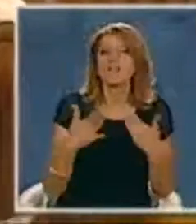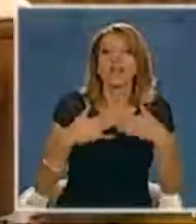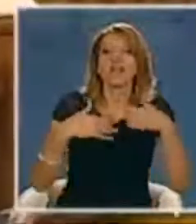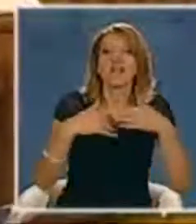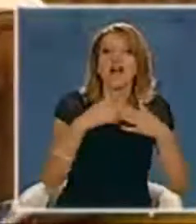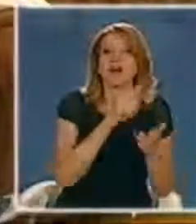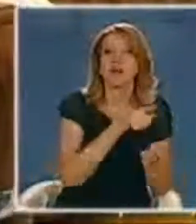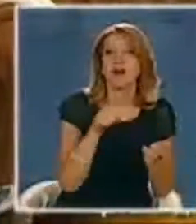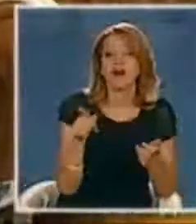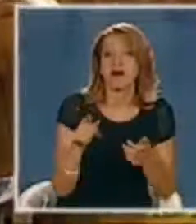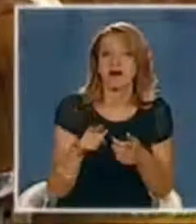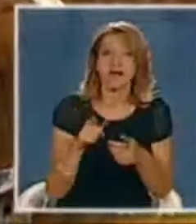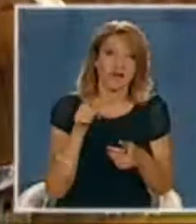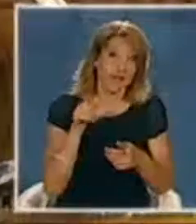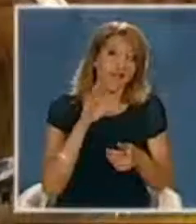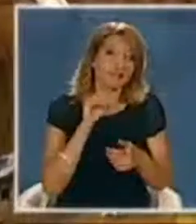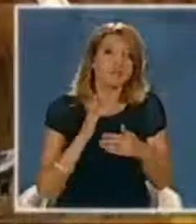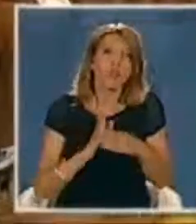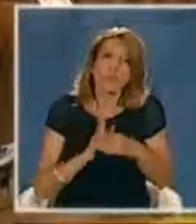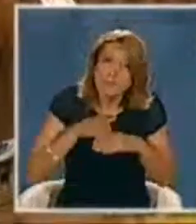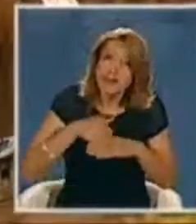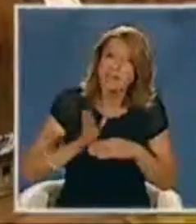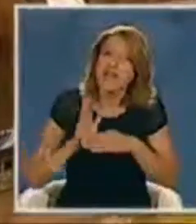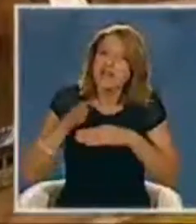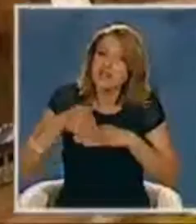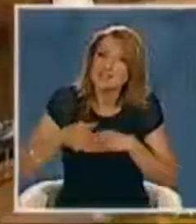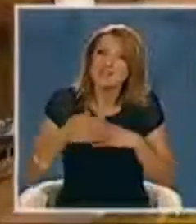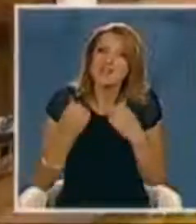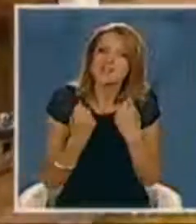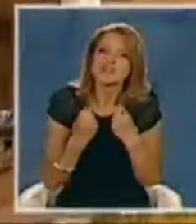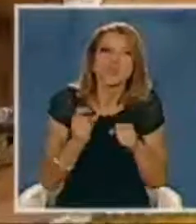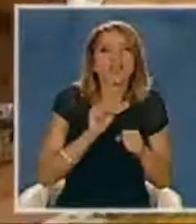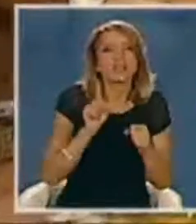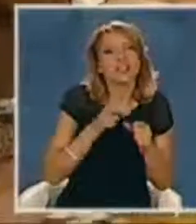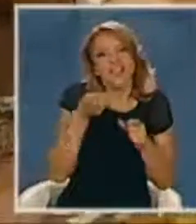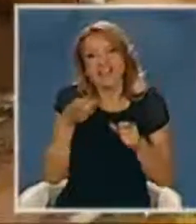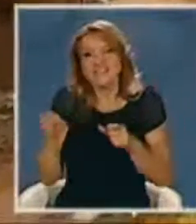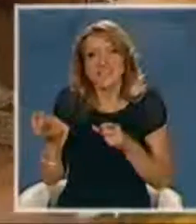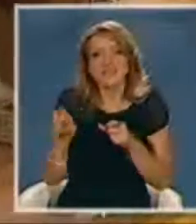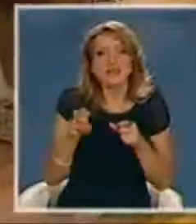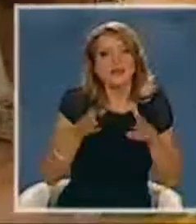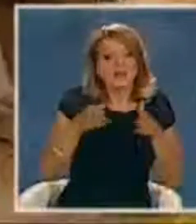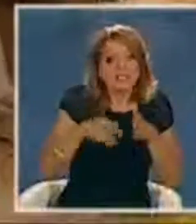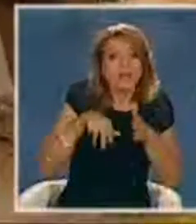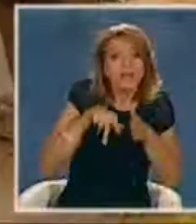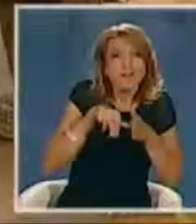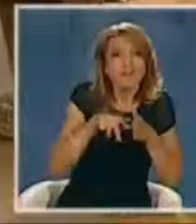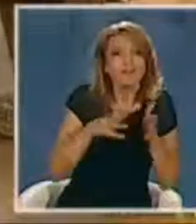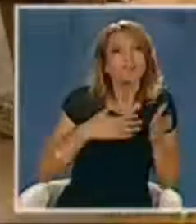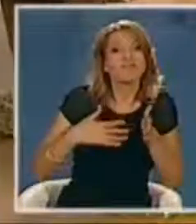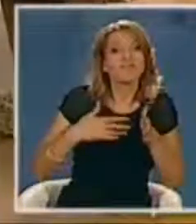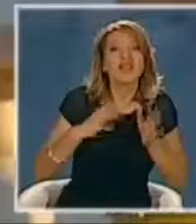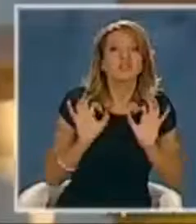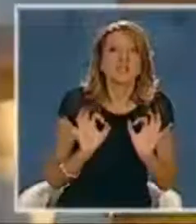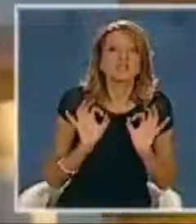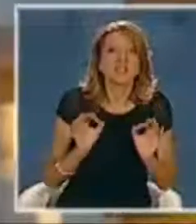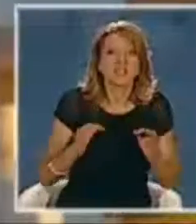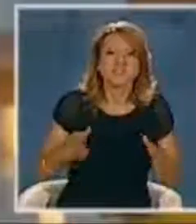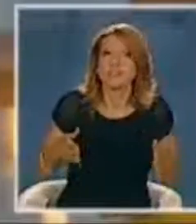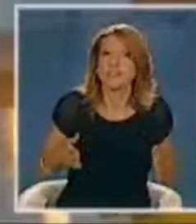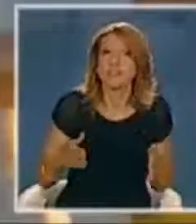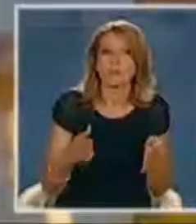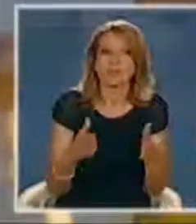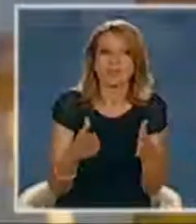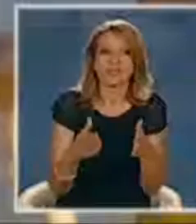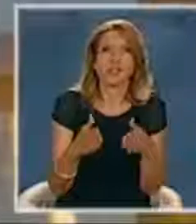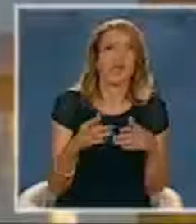че препятствията в живота ни се дават именно за да не правим крачка встрани от нашия собствен път. Точно? Защото много често живеем